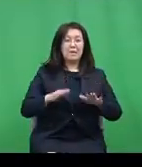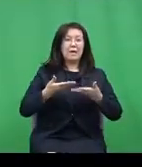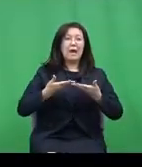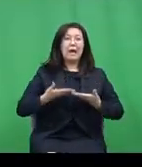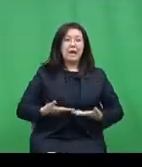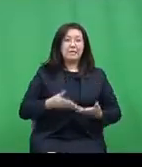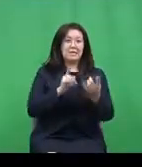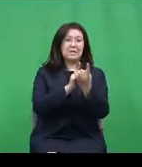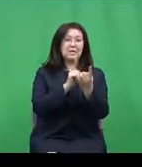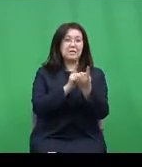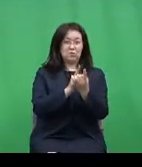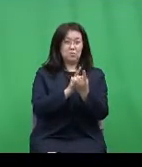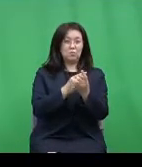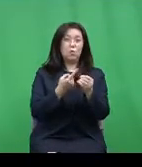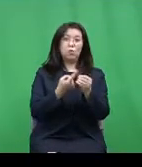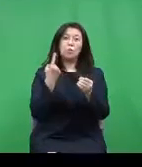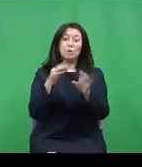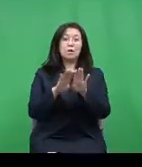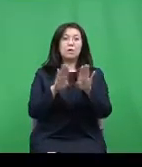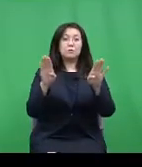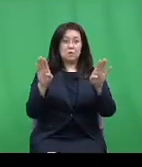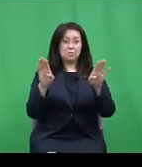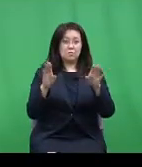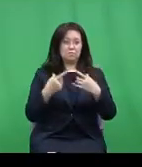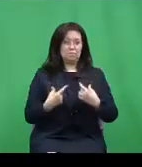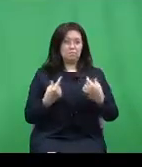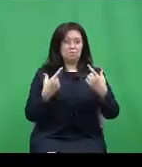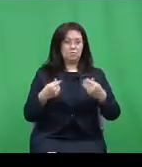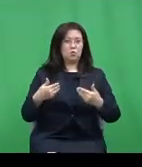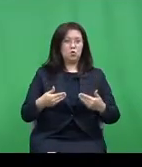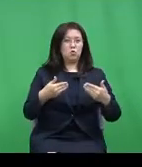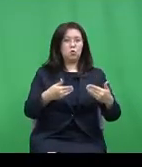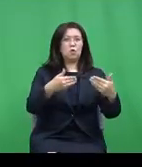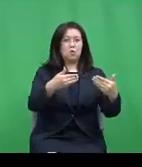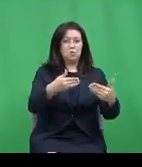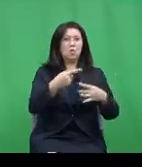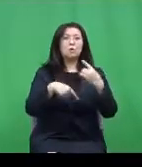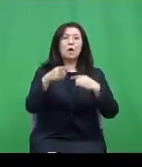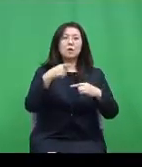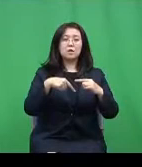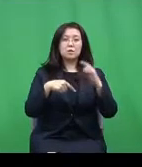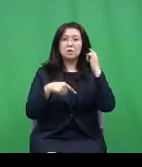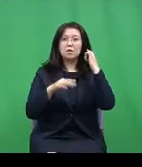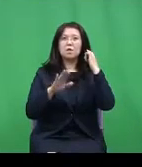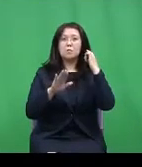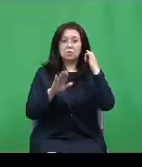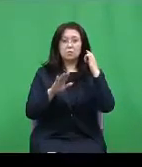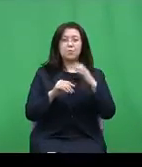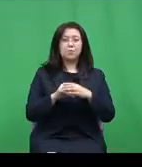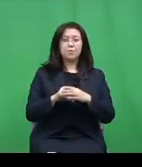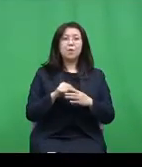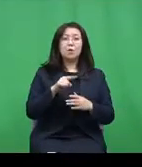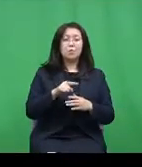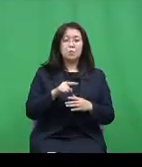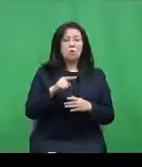で今も安全対策は昨年からも始まっていますので、それは着実に進んでいると聞いてますから、まあ